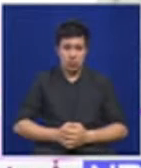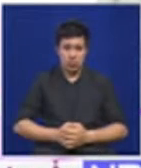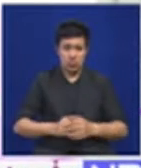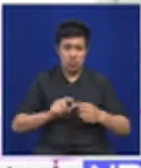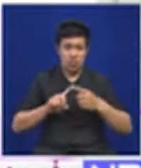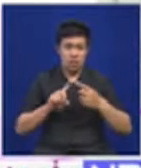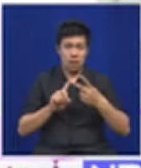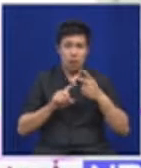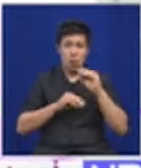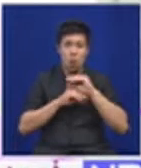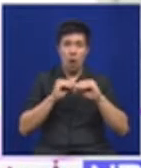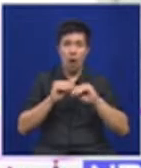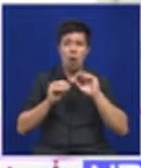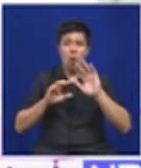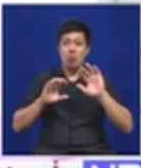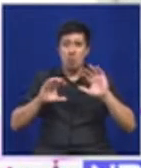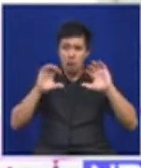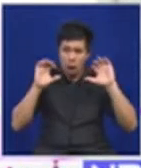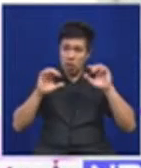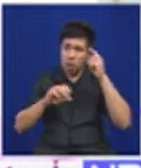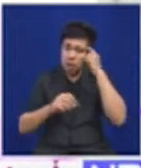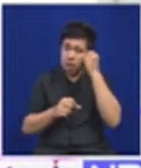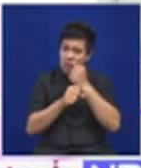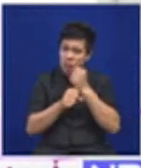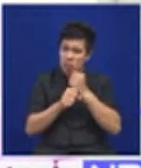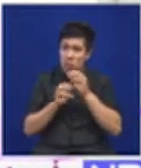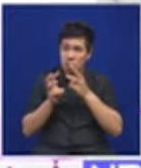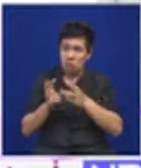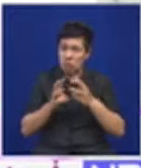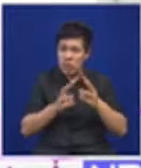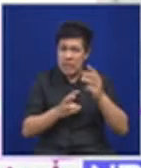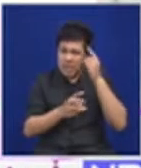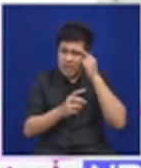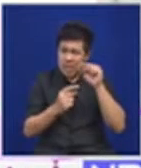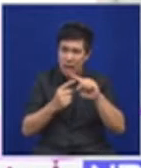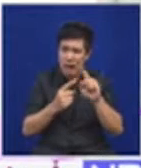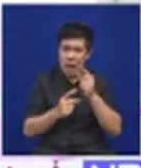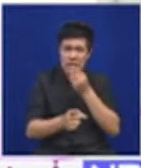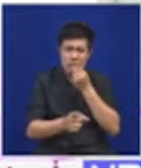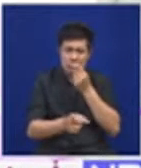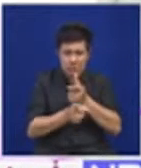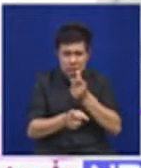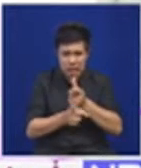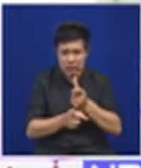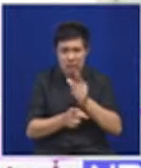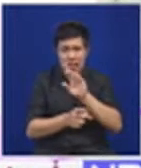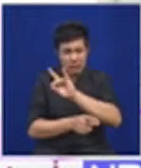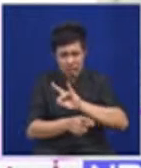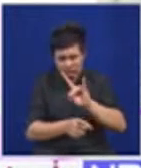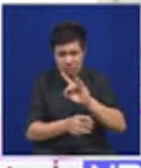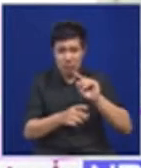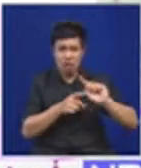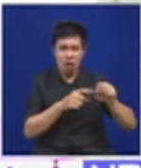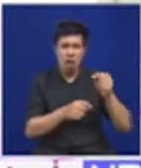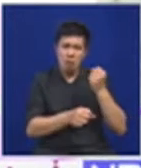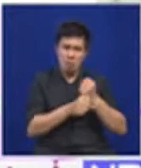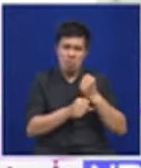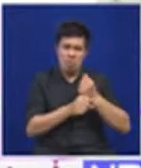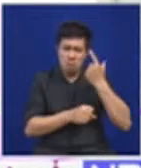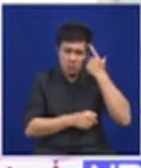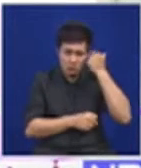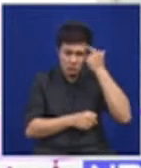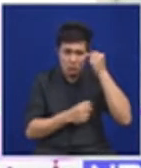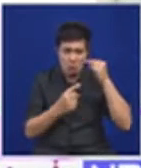บาลเนี่ยไม่ว่าจะเป็นการปลูกแซมการเลี้ยงสัตว์ในยางเราทำไปตลอดนะครับแต่จริงๆแล้วคนบึงการด้วยความที่เข